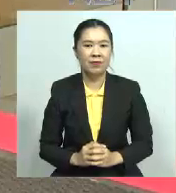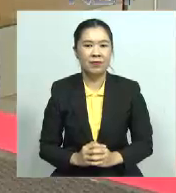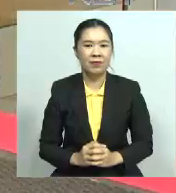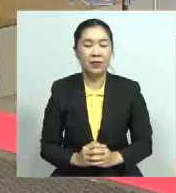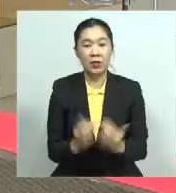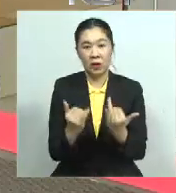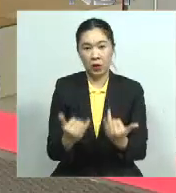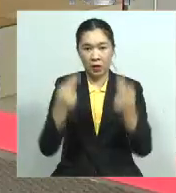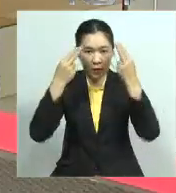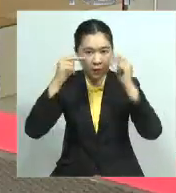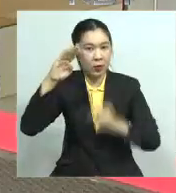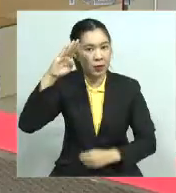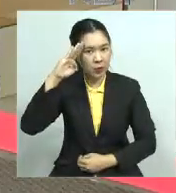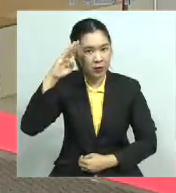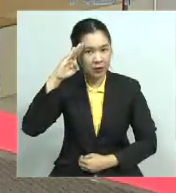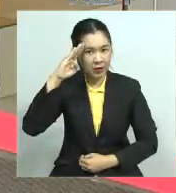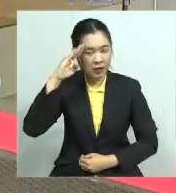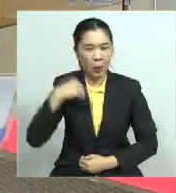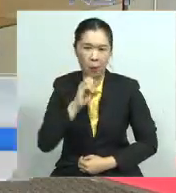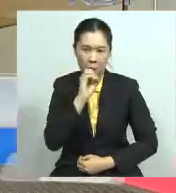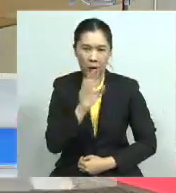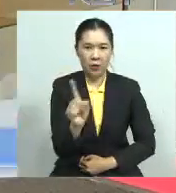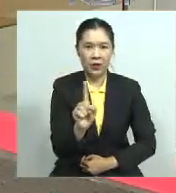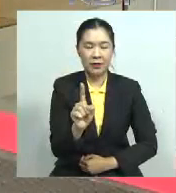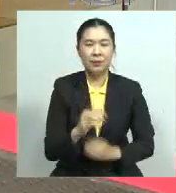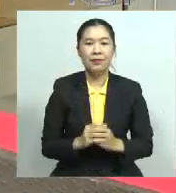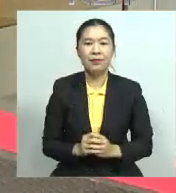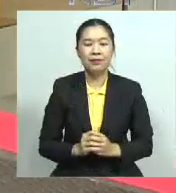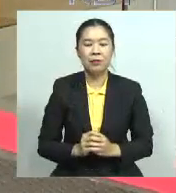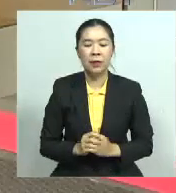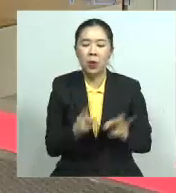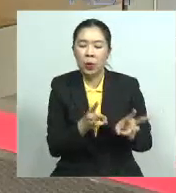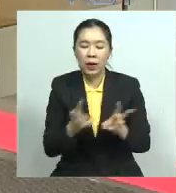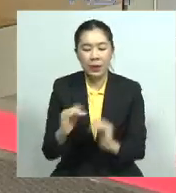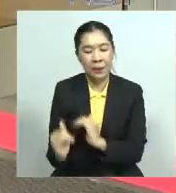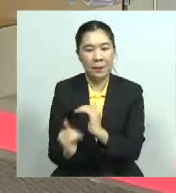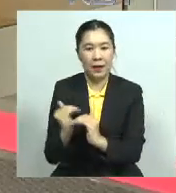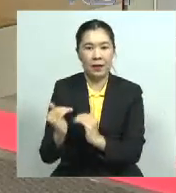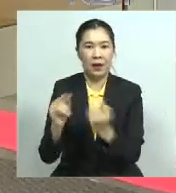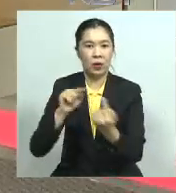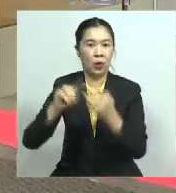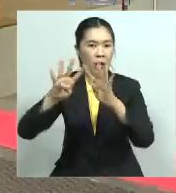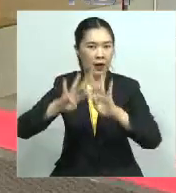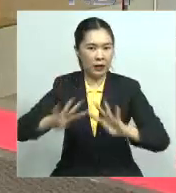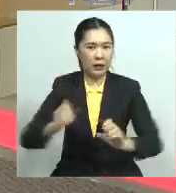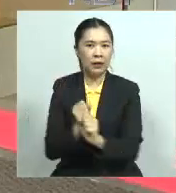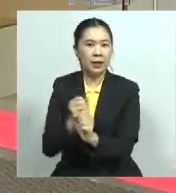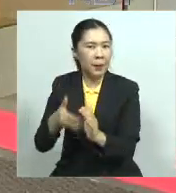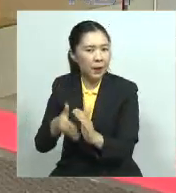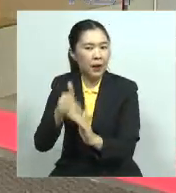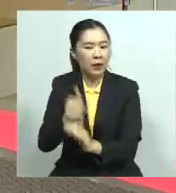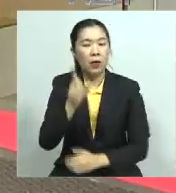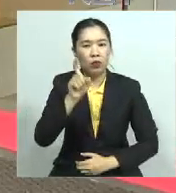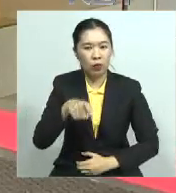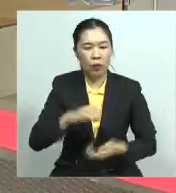ในโอกาสนี้นะคะนายกรัฐมนตรีค่ะก็ได้ย้ำว่าการจะพัฒนาภูมิภาคอาเซียนให้บรรลุผลสำเร็จนั้นอาเซียนจะต้